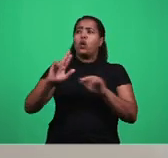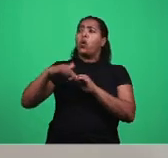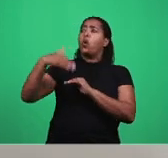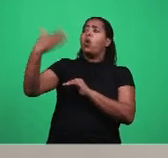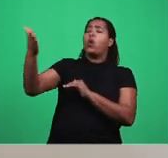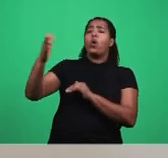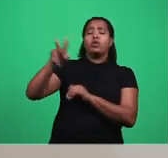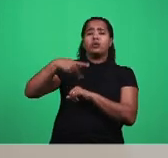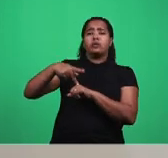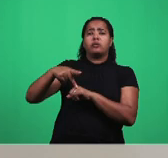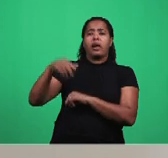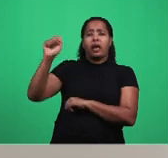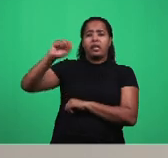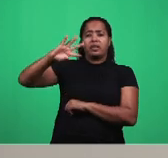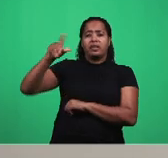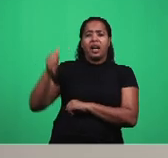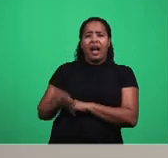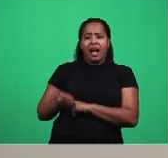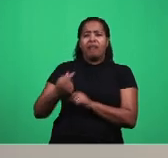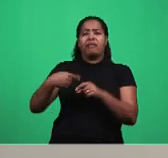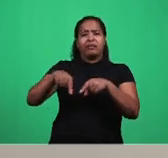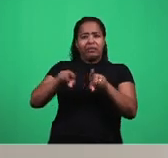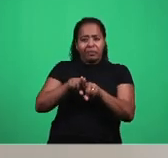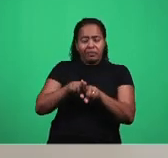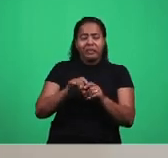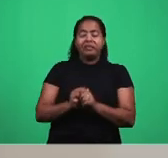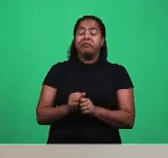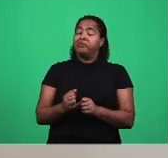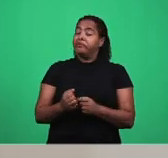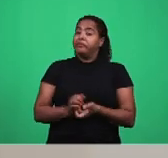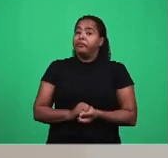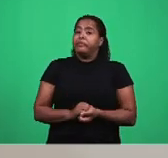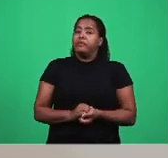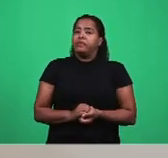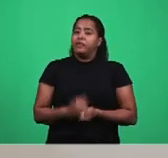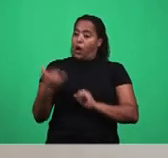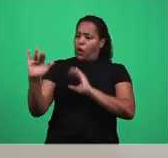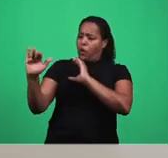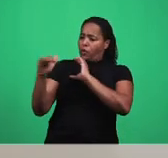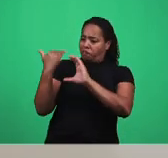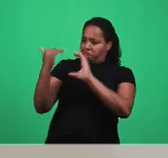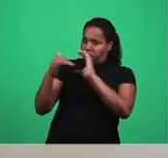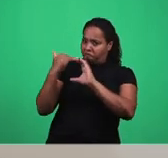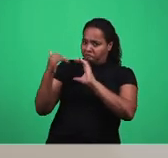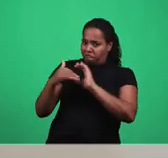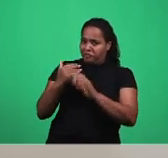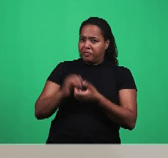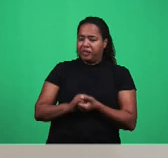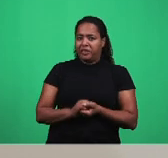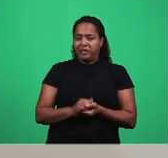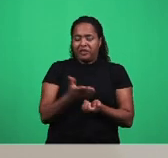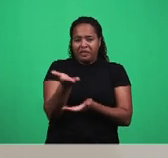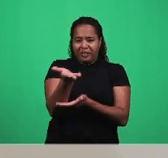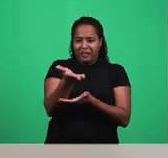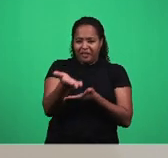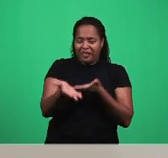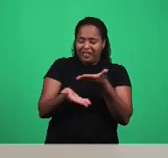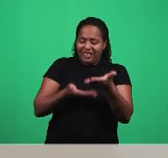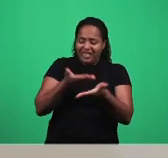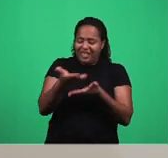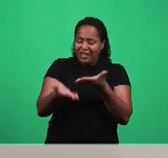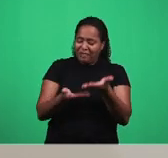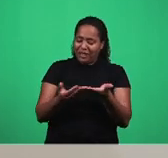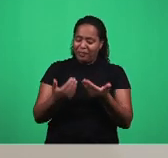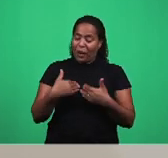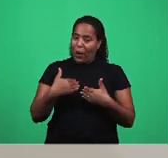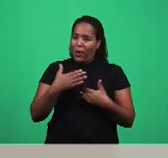reçu aussi, dans la participation, maintenant, je fais toujours, je place